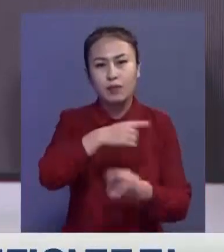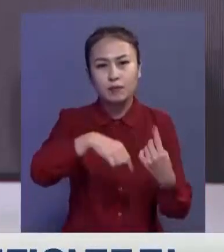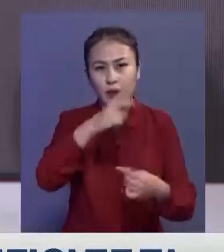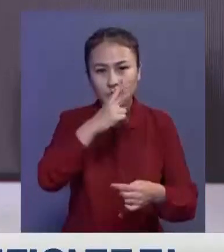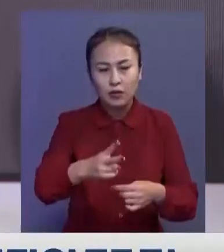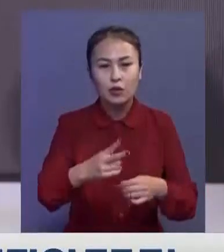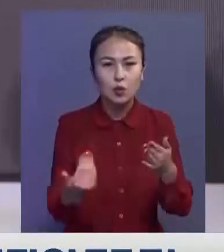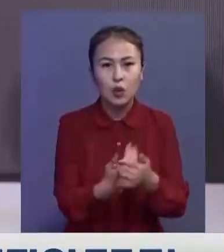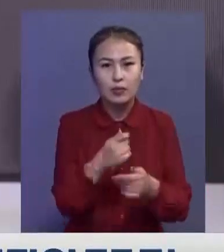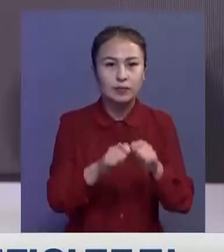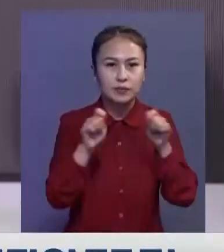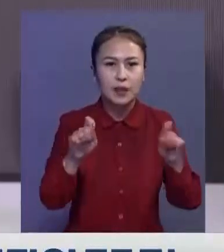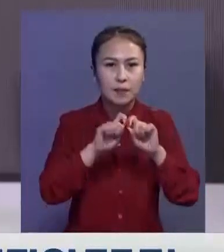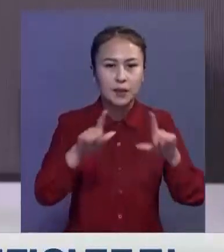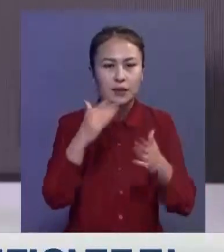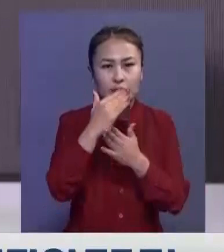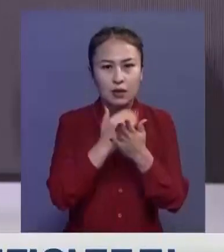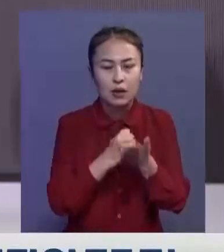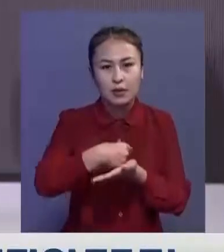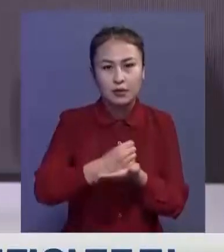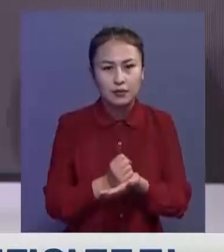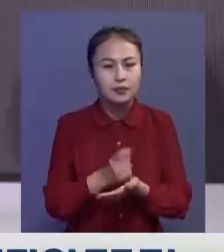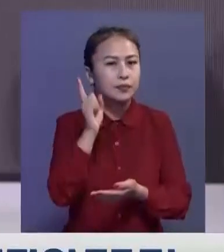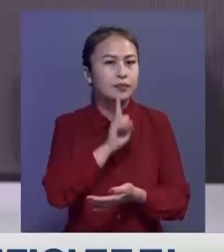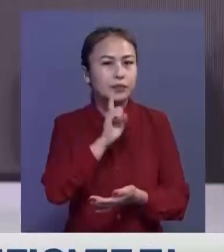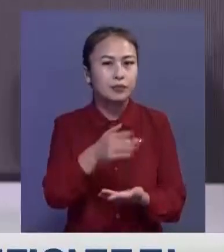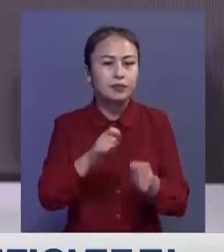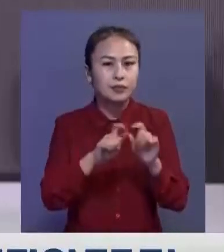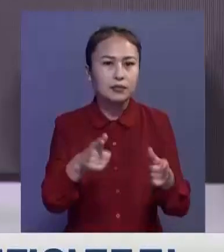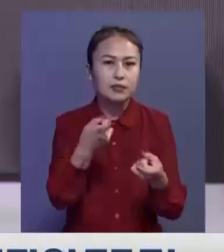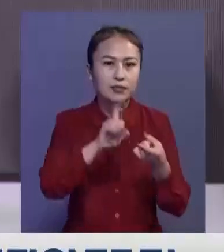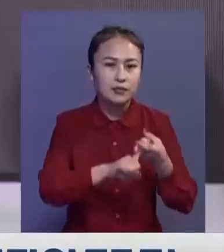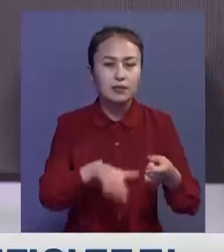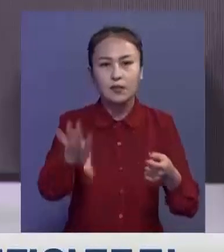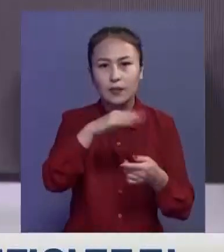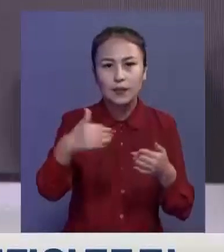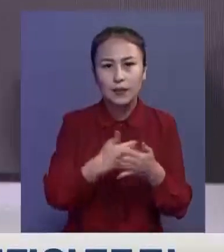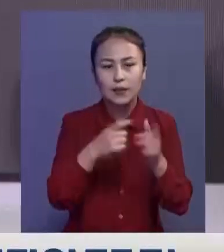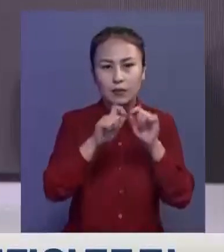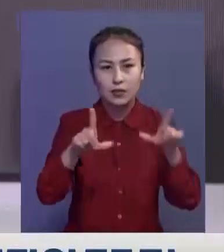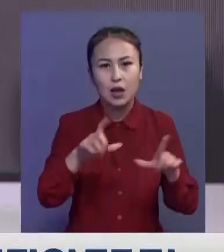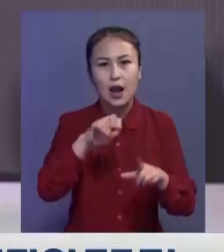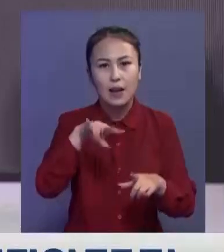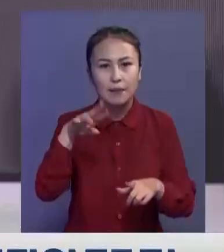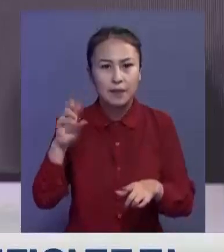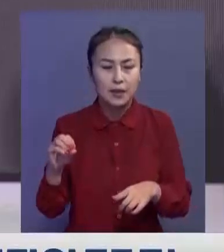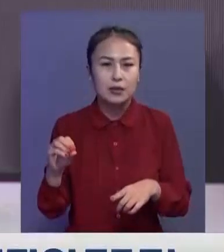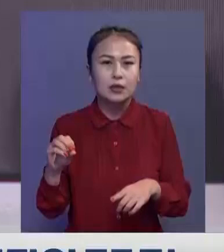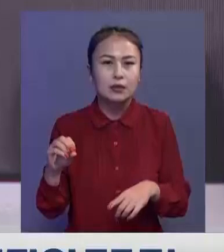өткізетін пилоттық мектептердің тізбесін бекітті. Осы бекіткен тізбеге байланысты барлық мектептерде